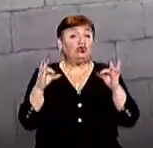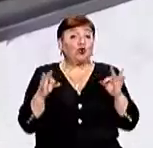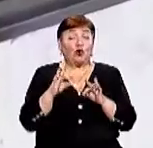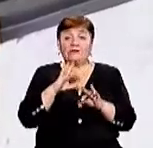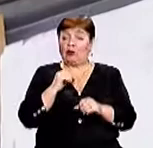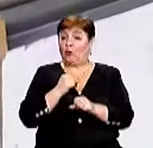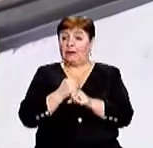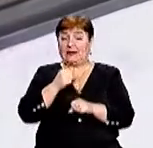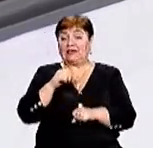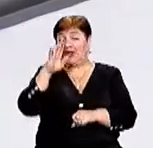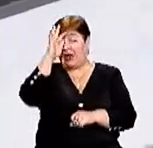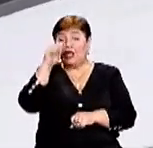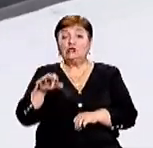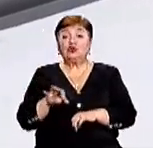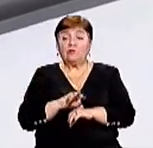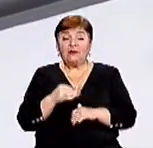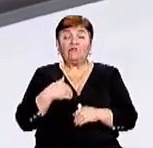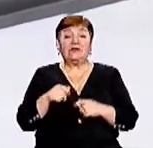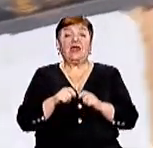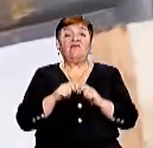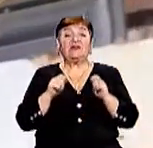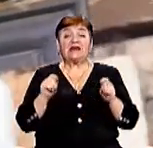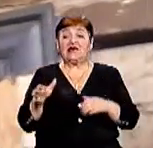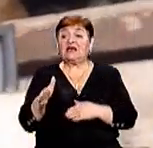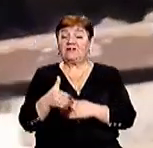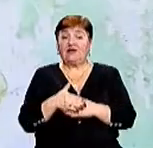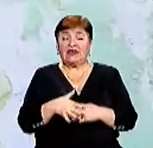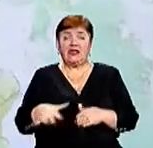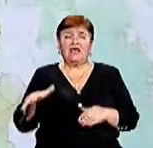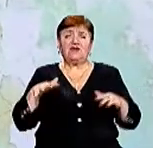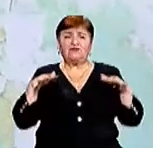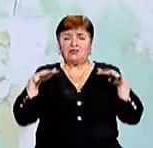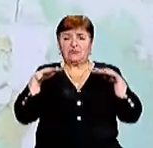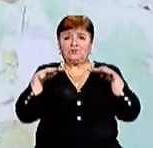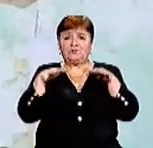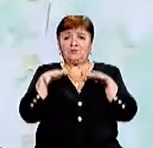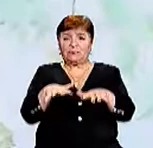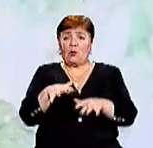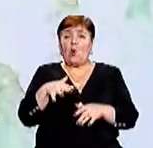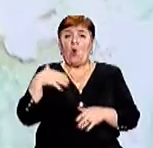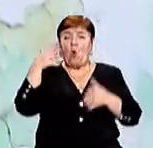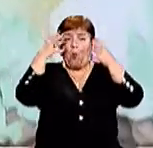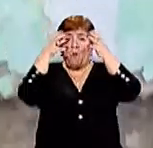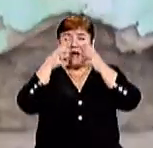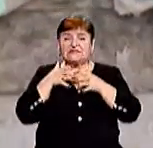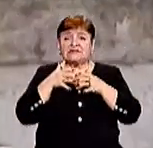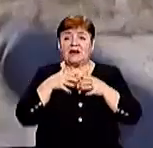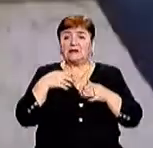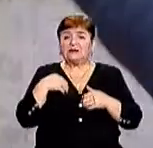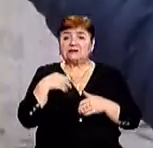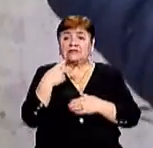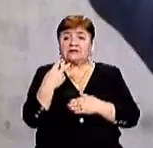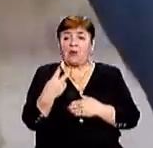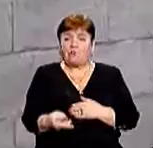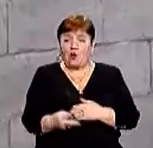мій чоловік не робить нич. І вони відкрили двері, і всі гуртом, всі у масках, всіх нас наповно. Кажуть, ви